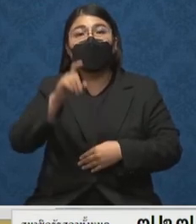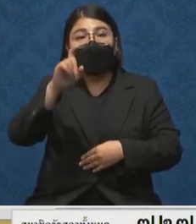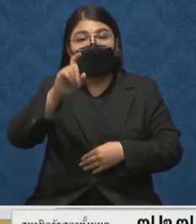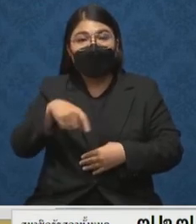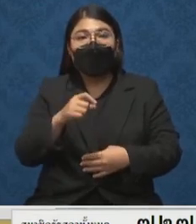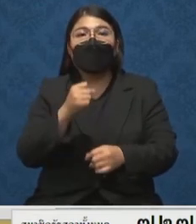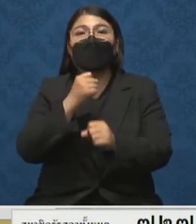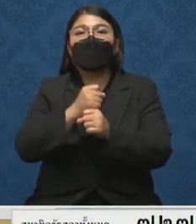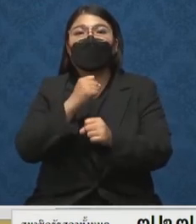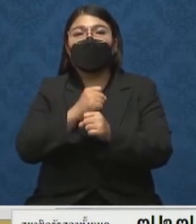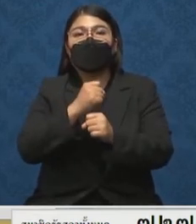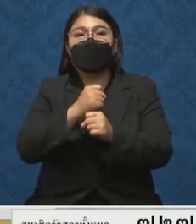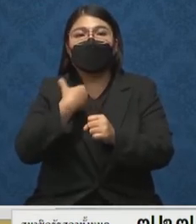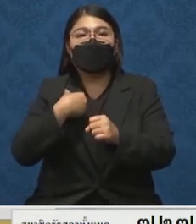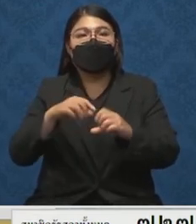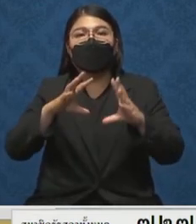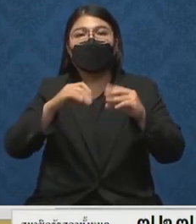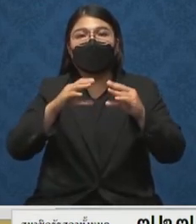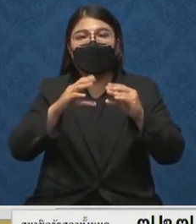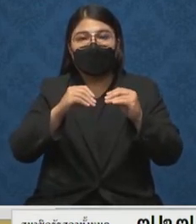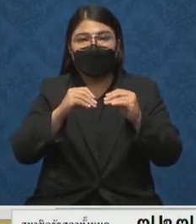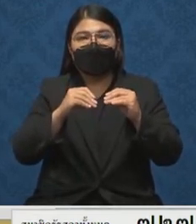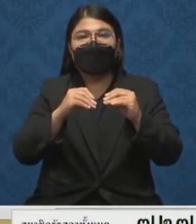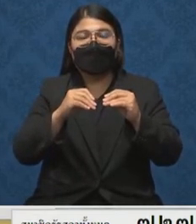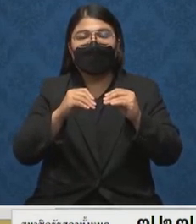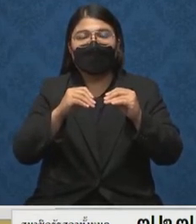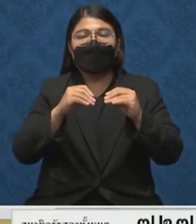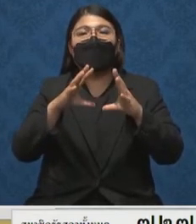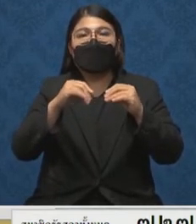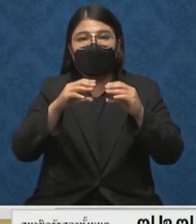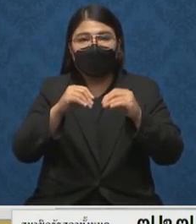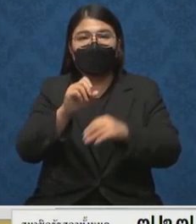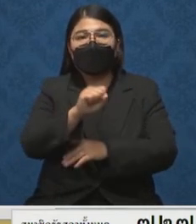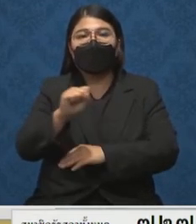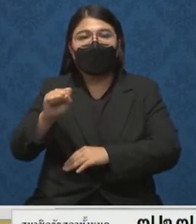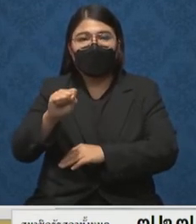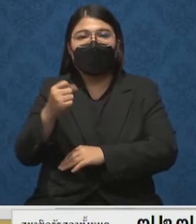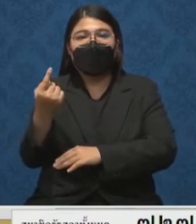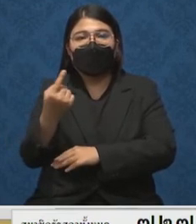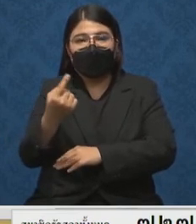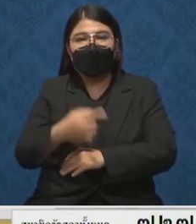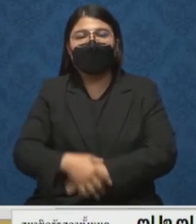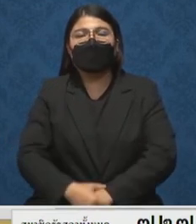ในที่ประชุมสภาพุทธน ลสดอนเท่านั้นครับ